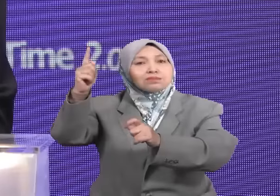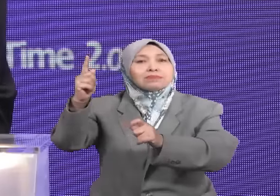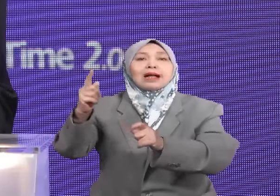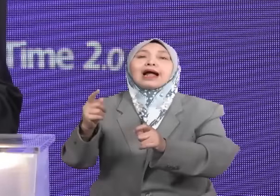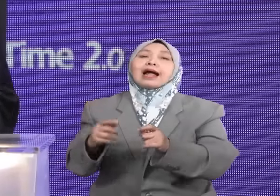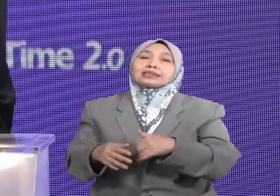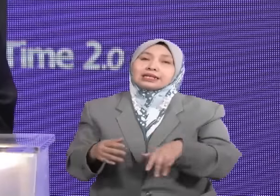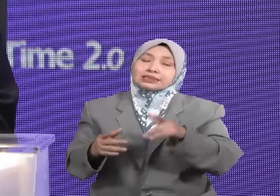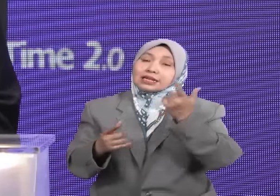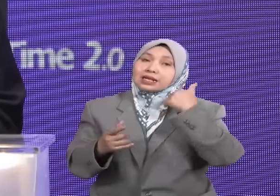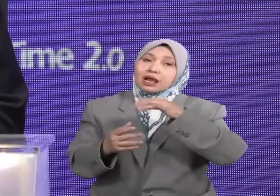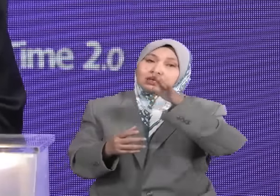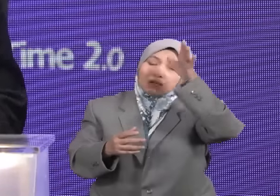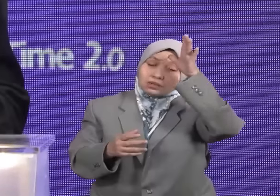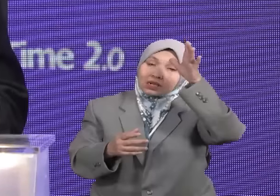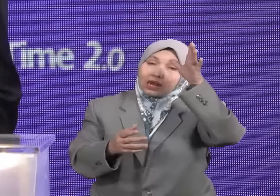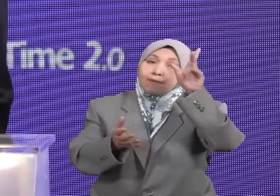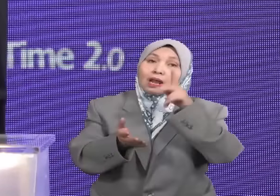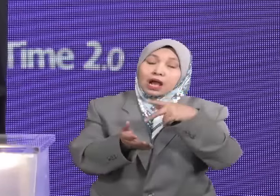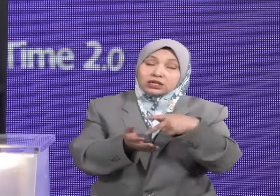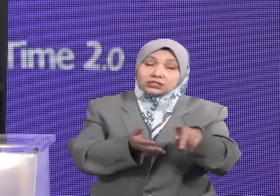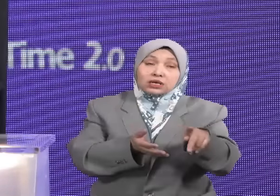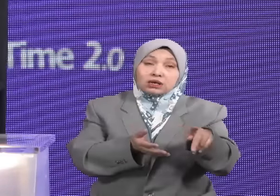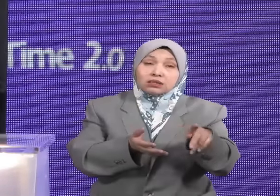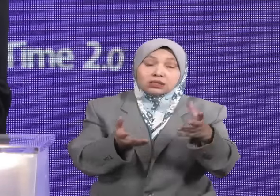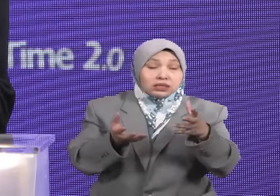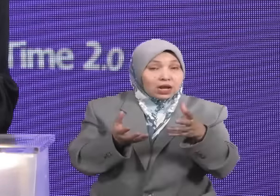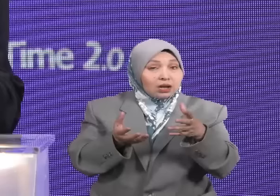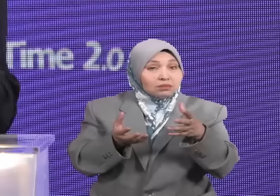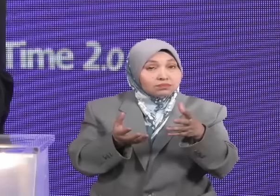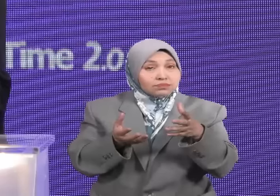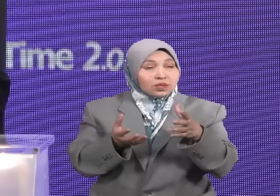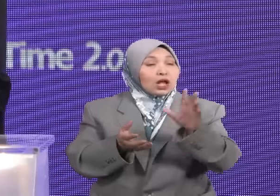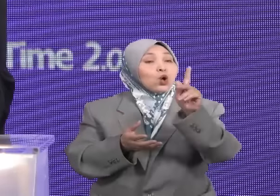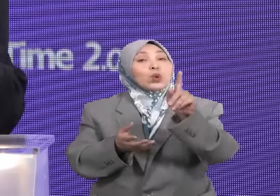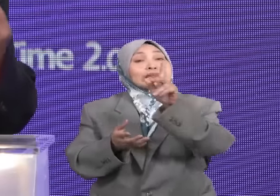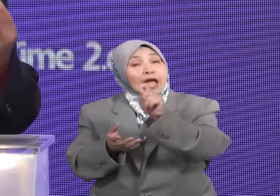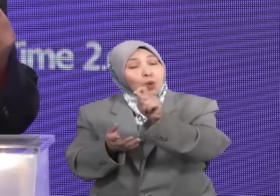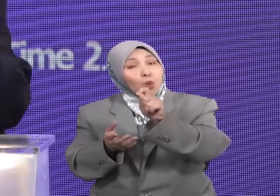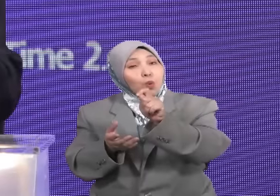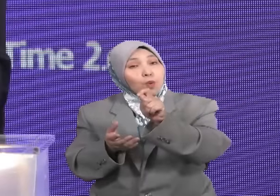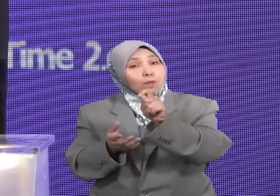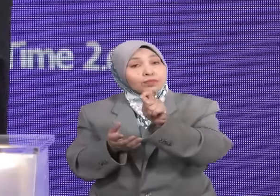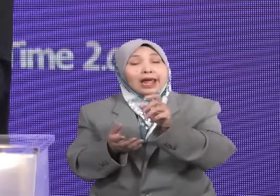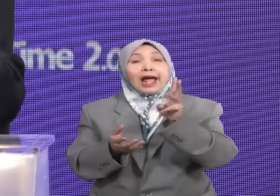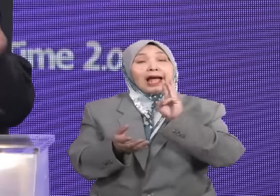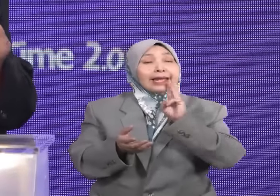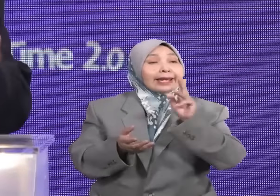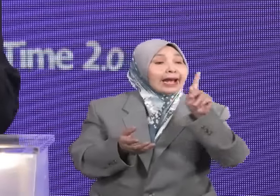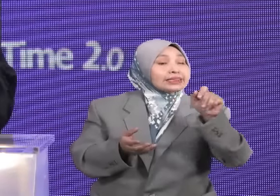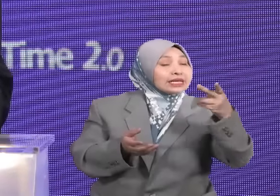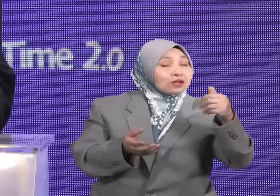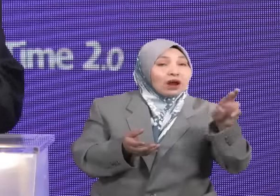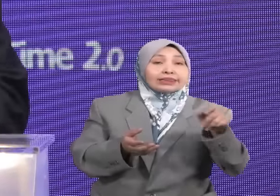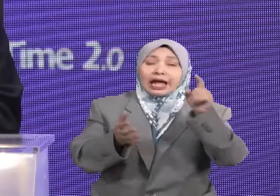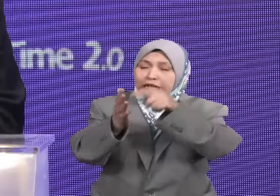Ustaz. Ha, macam ayah tadi lah kan. Nak belanja abah, nak kuih tiaw, nak apa, air katira, nak apa lagi, Ustaz? Nak